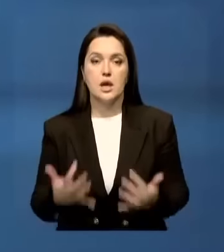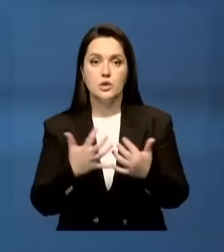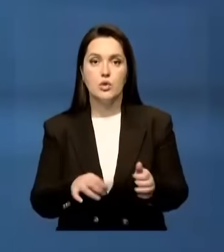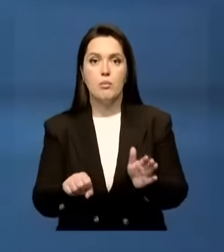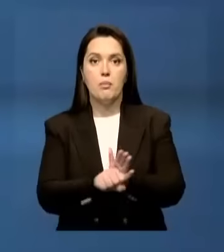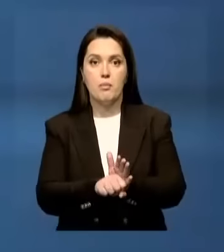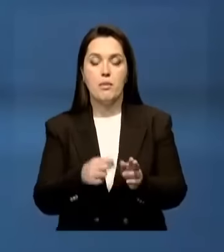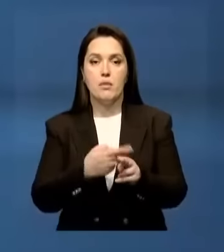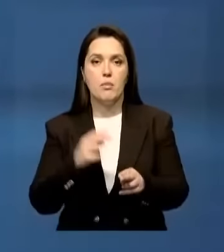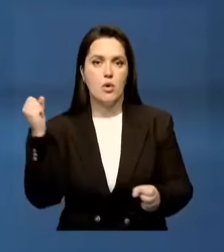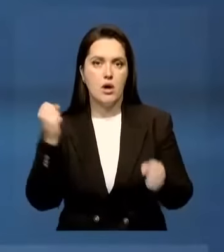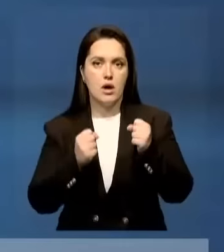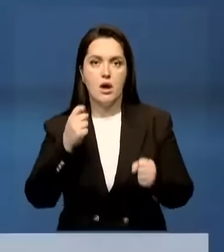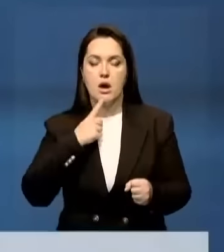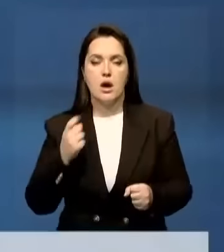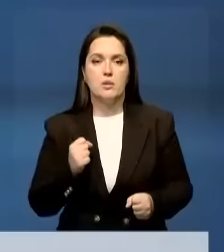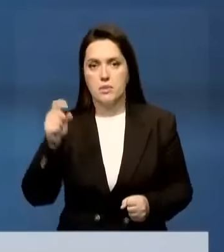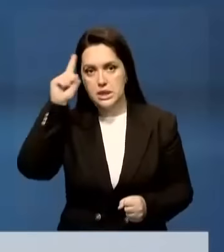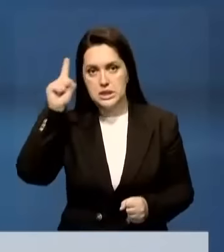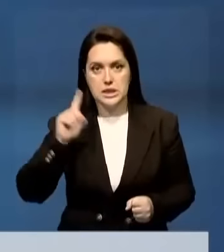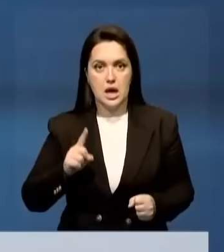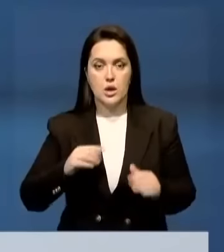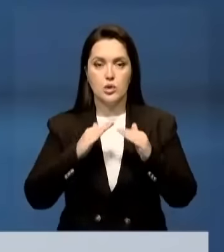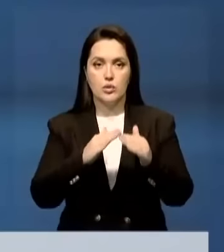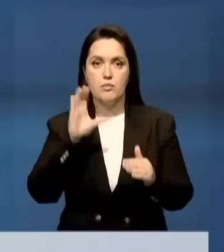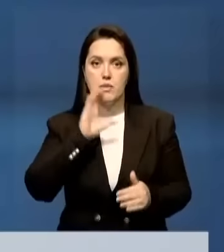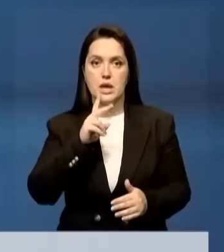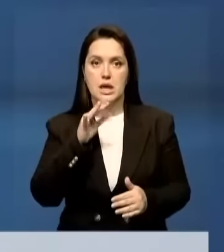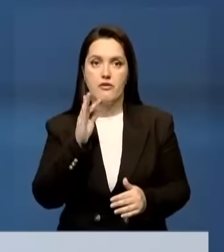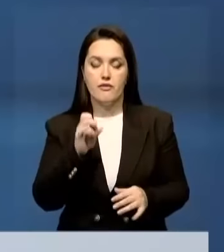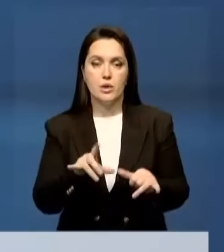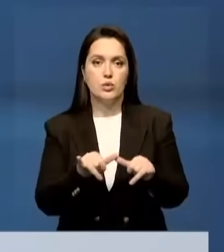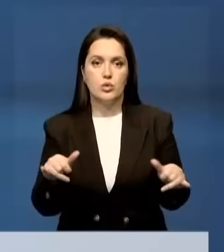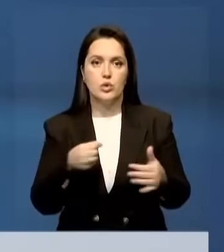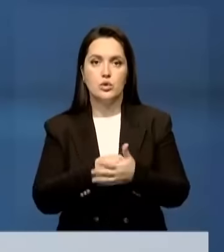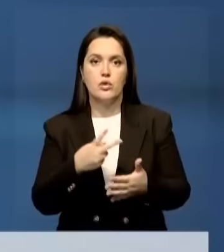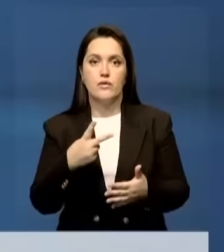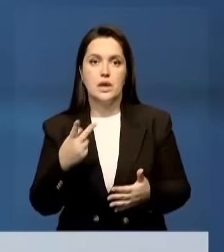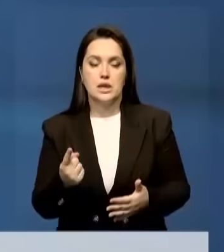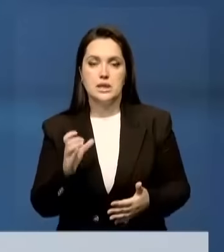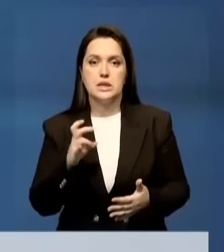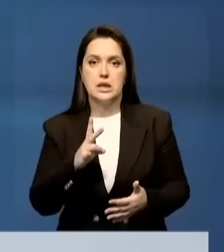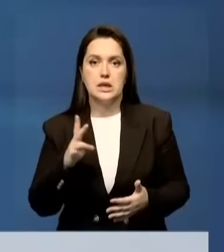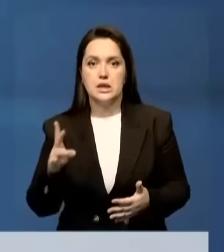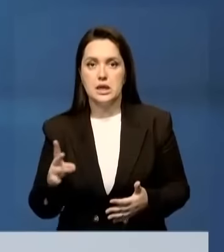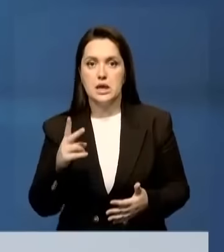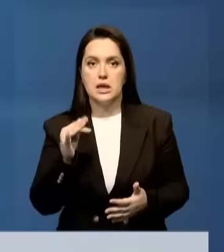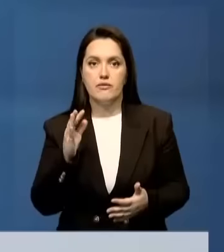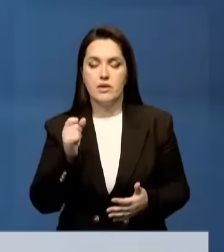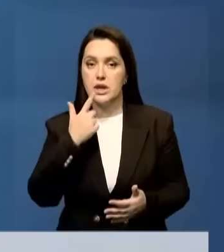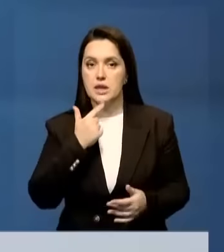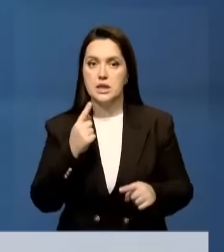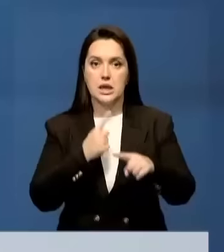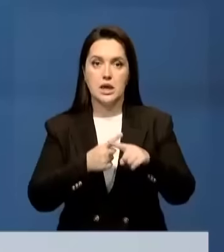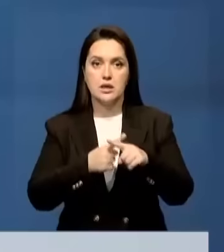Число погибших в результате удара армии Израиля по жилому дому на севере Ливана увеличилось до 21, передает CNN со ссылкой на